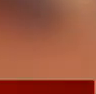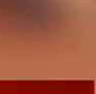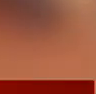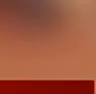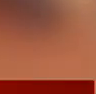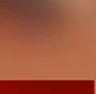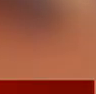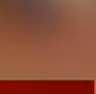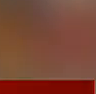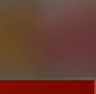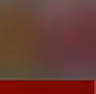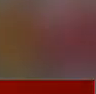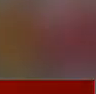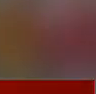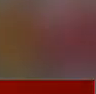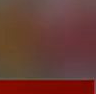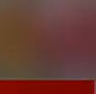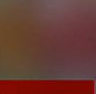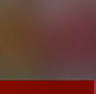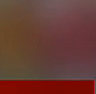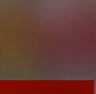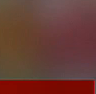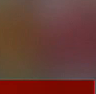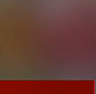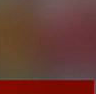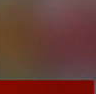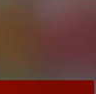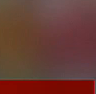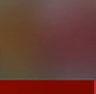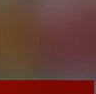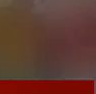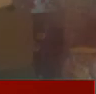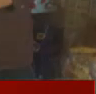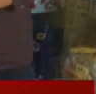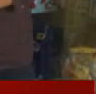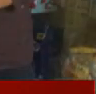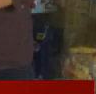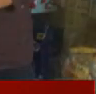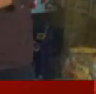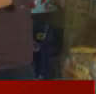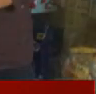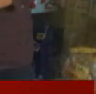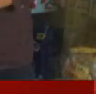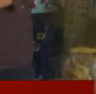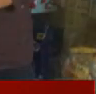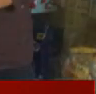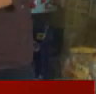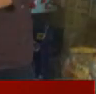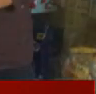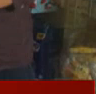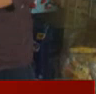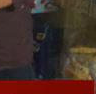622,726 isi rumah menerima manfaat daripada program Food Bank Community. Secara tidak langsung, ia telah berjaya